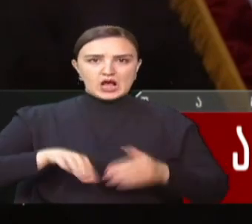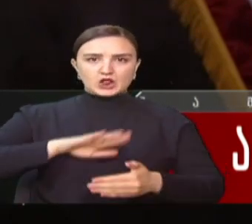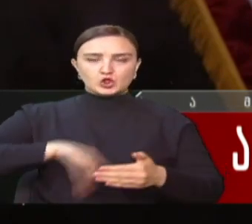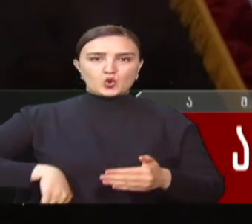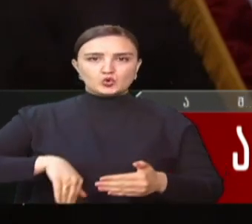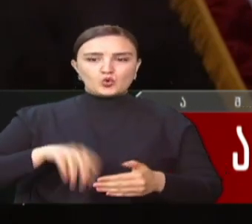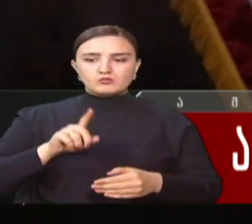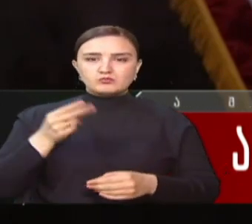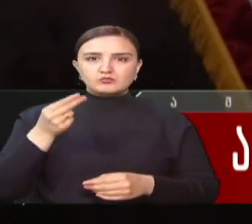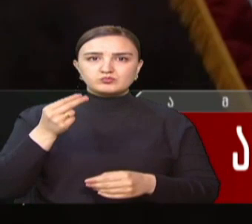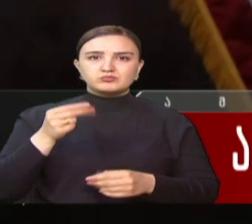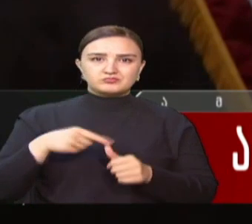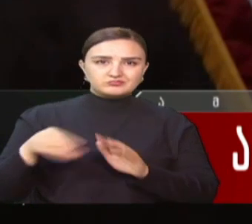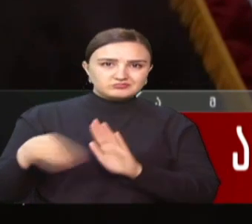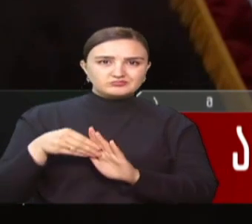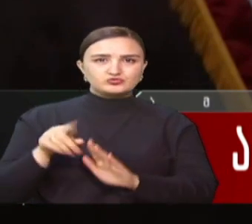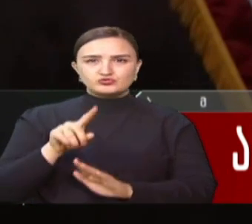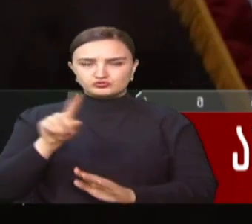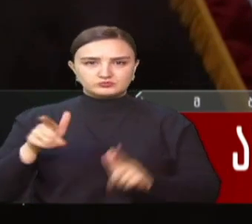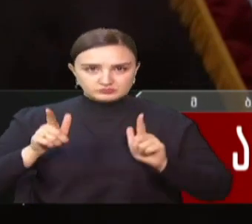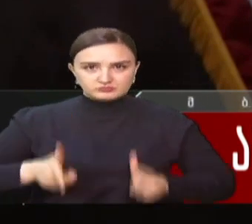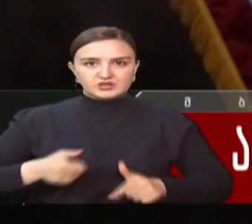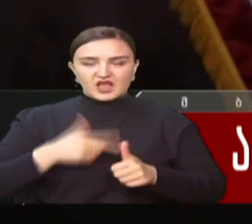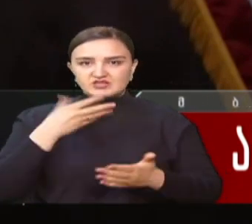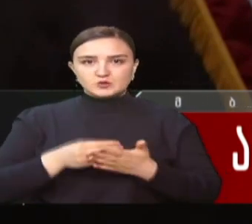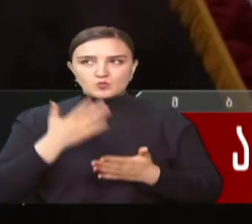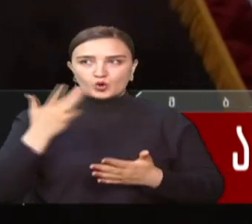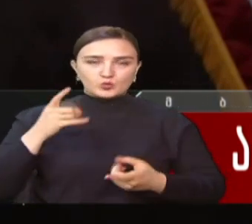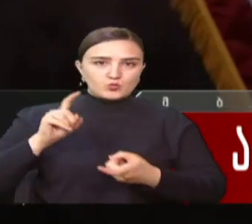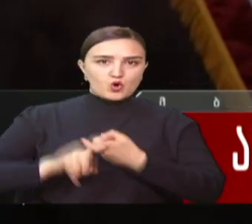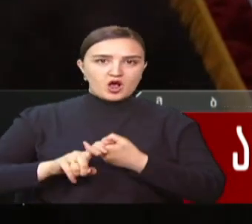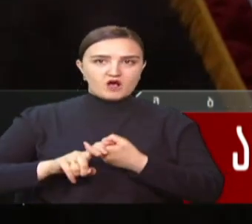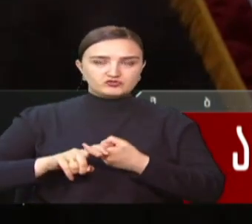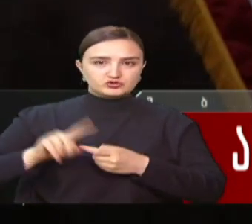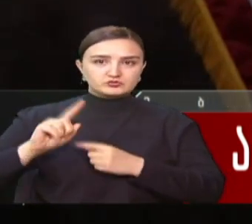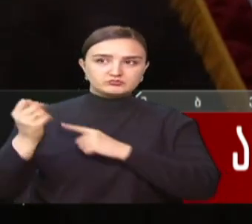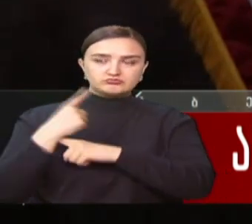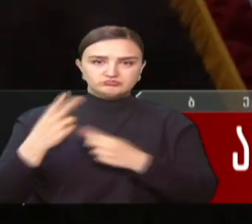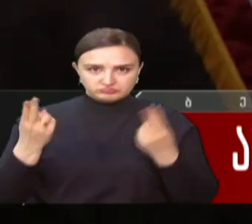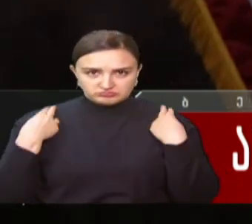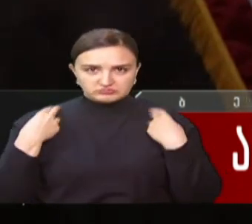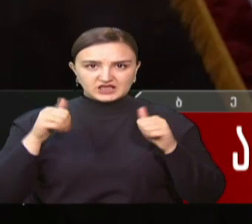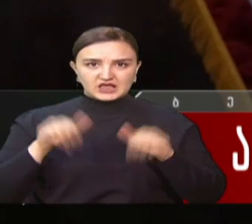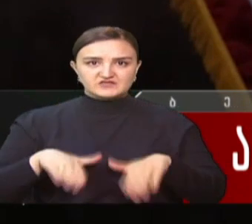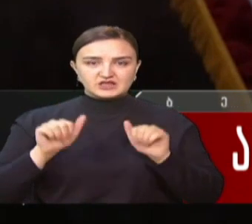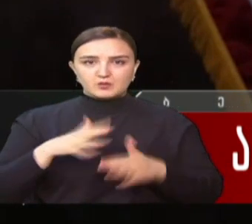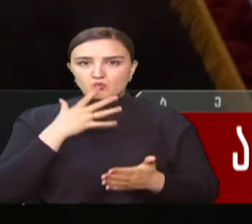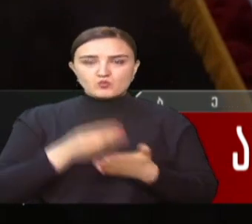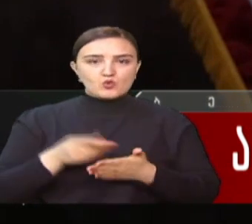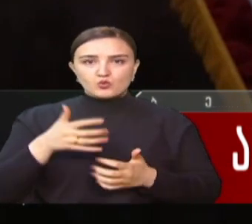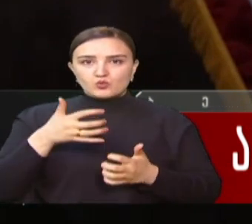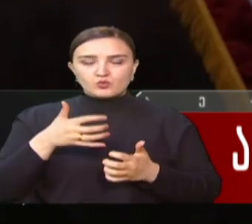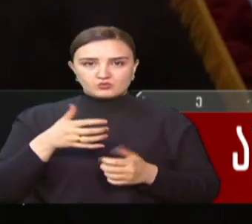სარგებლის შეთავაზებით ან ზეწოლით, რათა მიიღოთ მათი პოლიტიკური მოკავშირეების სასარგებლო გადაწყვეტილებები და მოახდინეს მოსამართლეთა